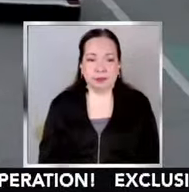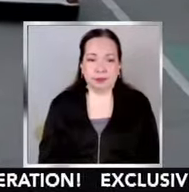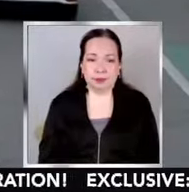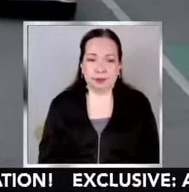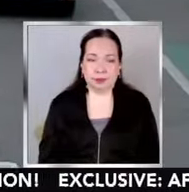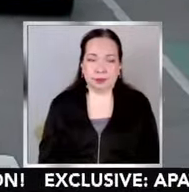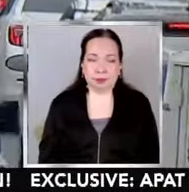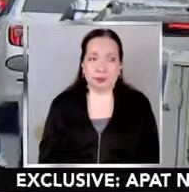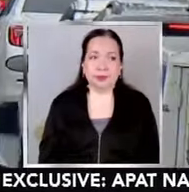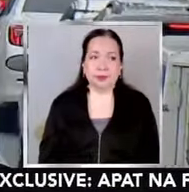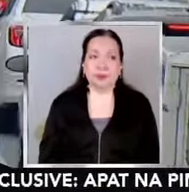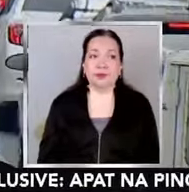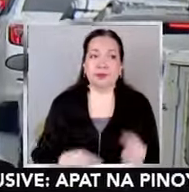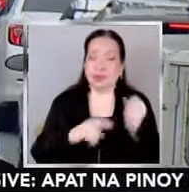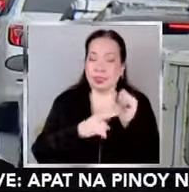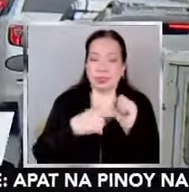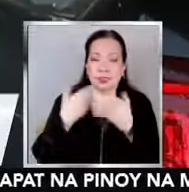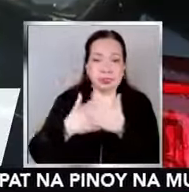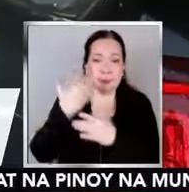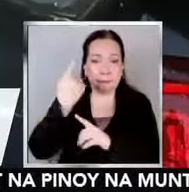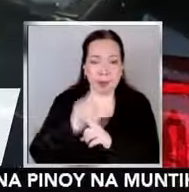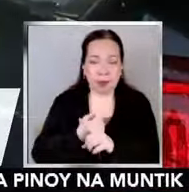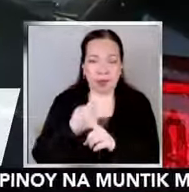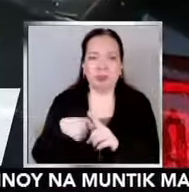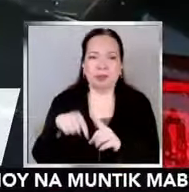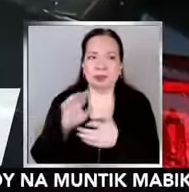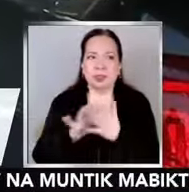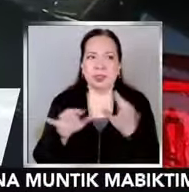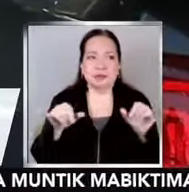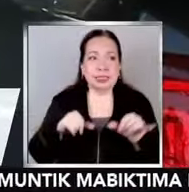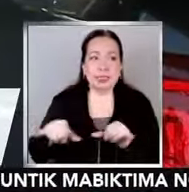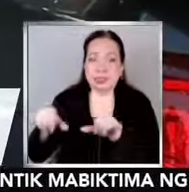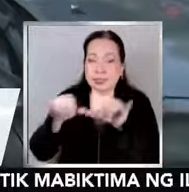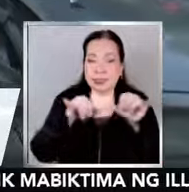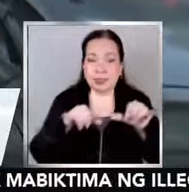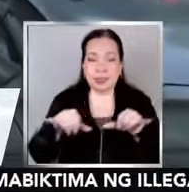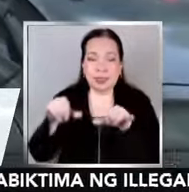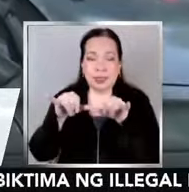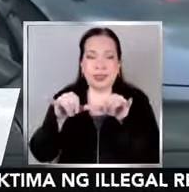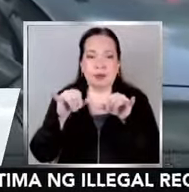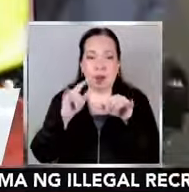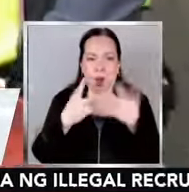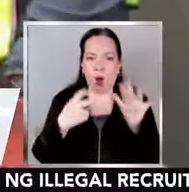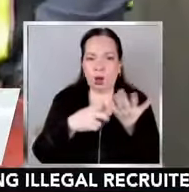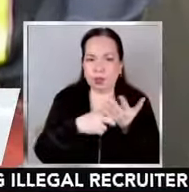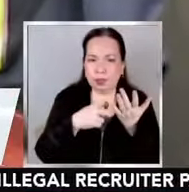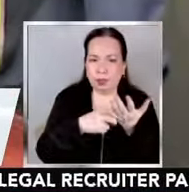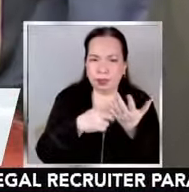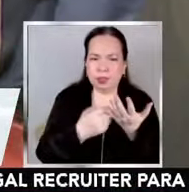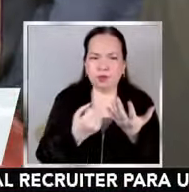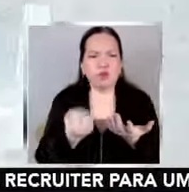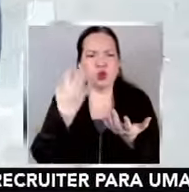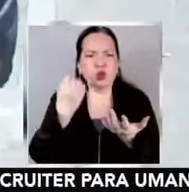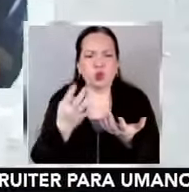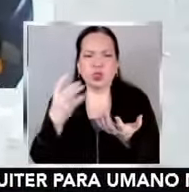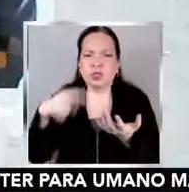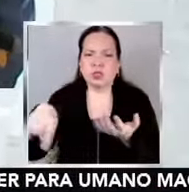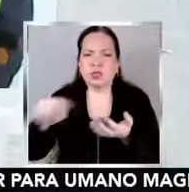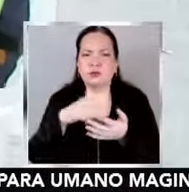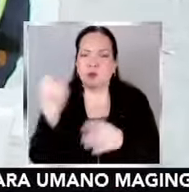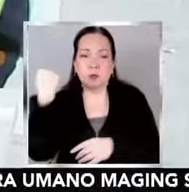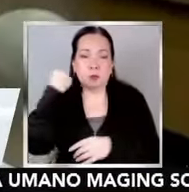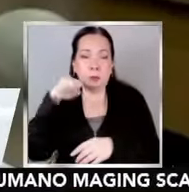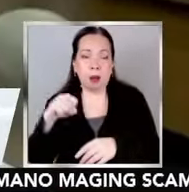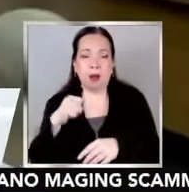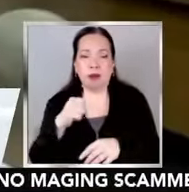Simula sa susunod na buwan, magiging pare-pareho na ang sistema ng paninikit, halaga at paraan ng pagbabayad ng traffic violations sa buong